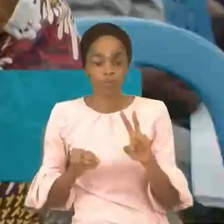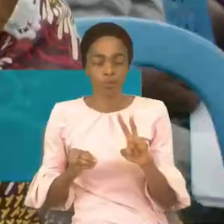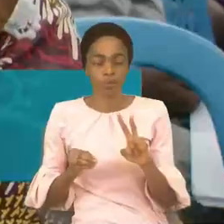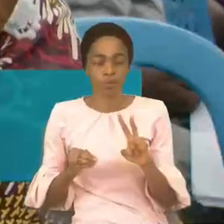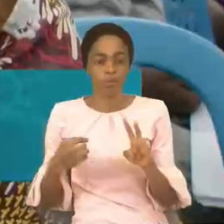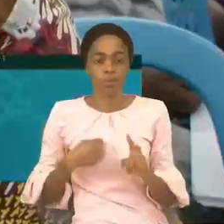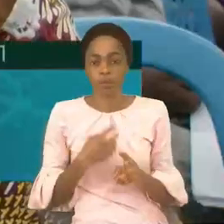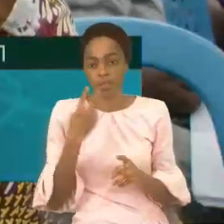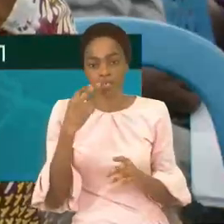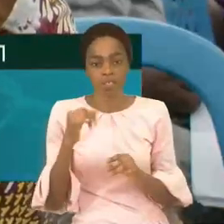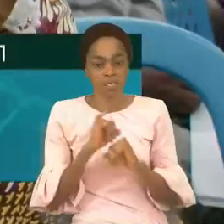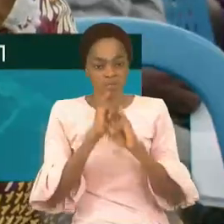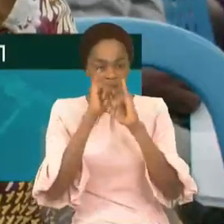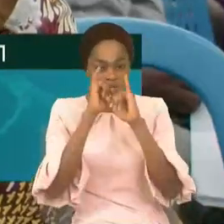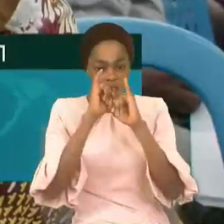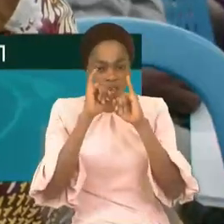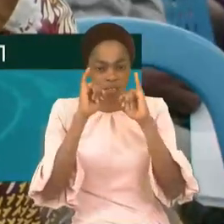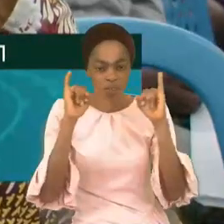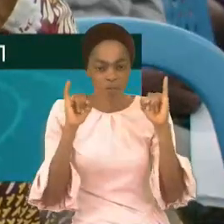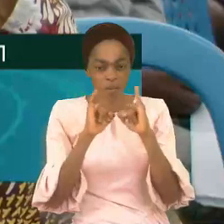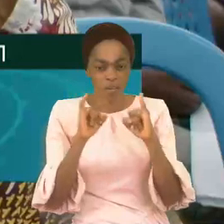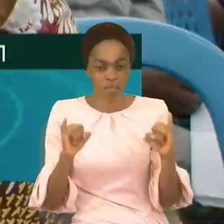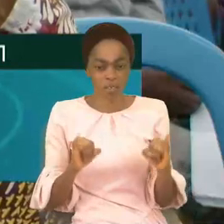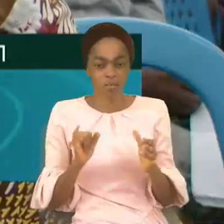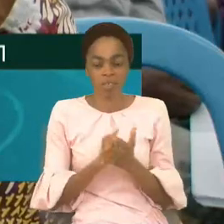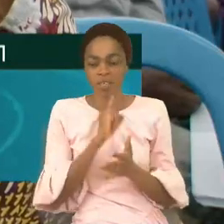parlons de l'idolâtrie qui règne toujours.